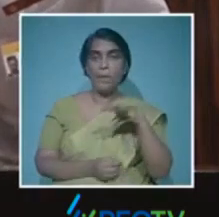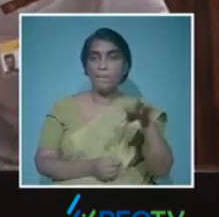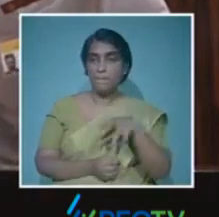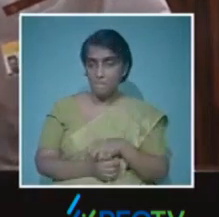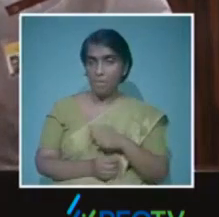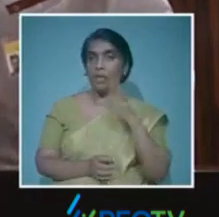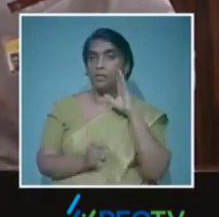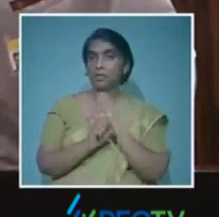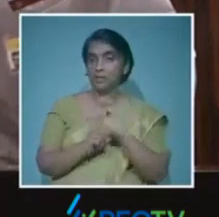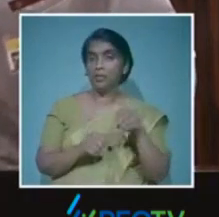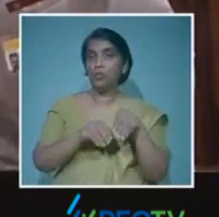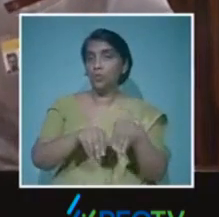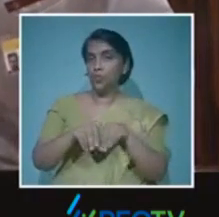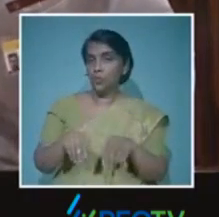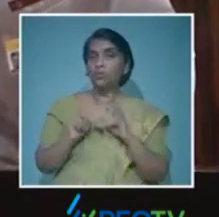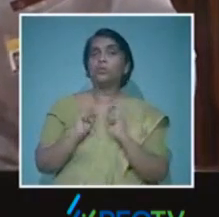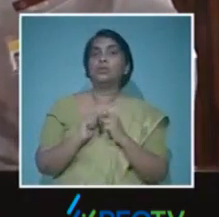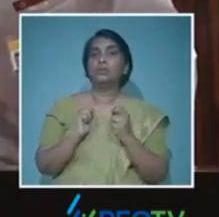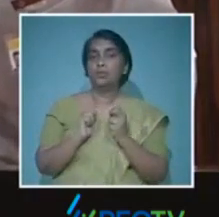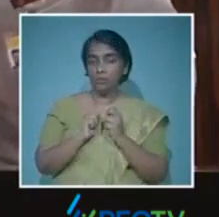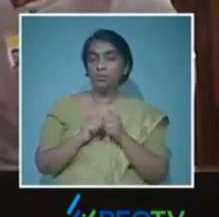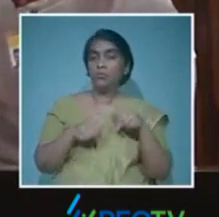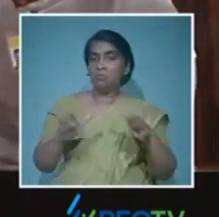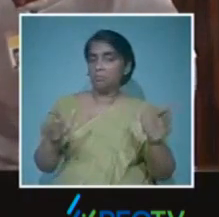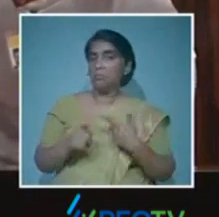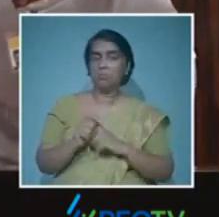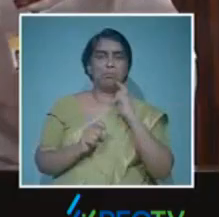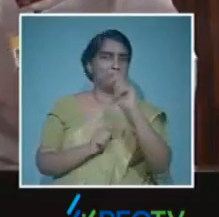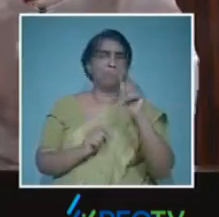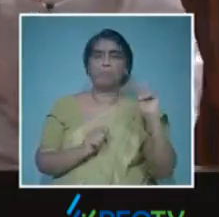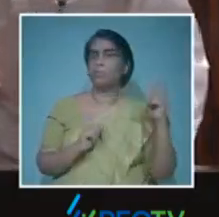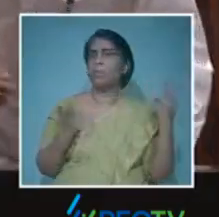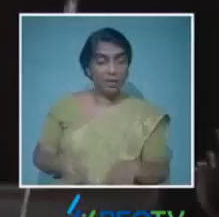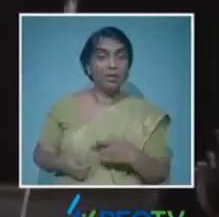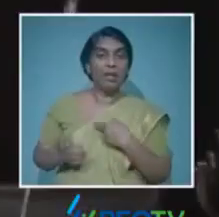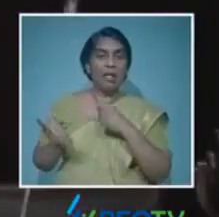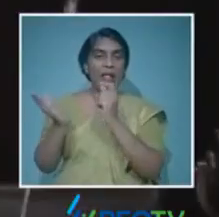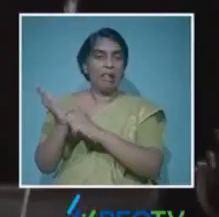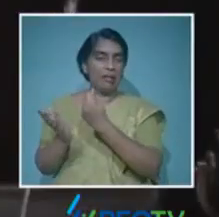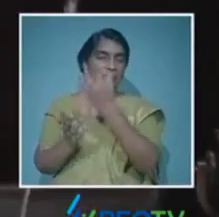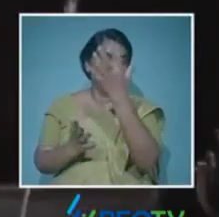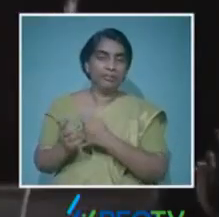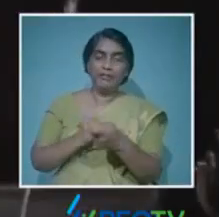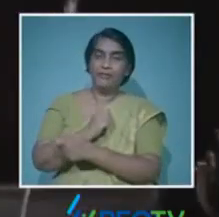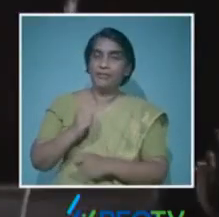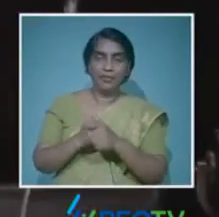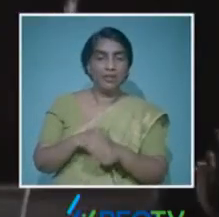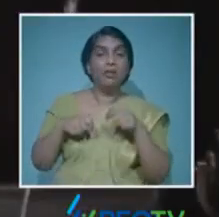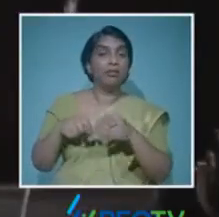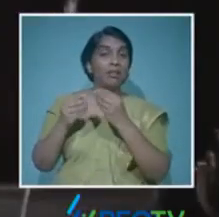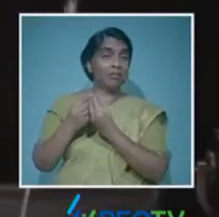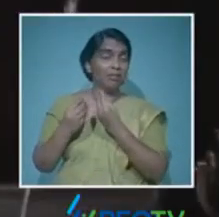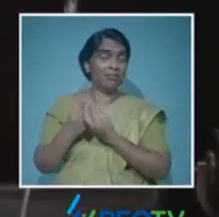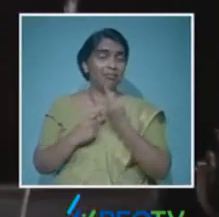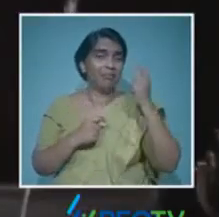ප්‍රතිරිත කරන්න ගිහිල්ලා ගොවියන්ට වෙච්ච හානියට තාම 7000ක්වත් මේ රටේ වන්දි ගෙවල නැහැයි කියන එක. ඒතොර එහෙම ලැබෙන්න තියෙන දේවල් තාමවත් ලබා